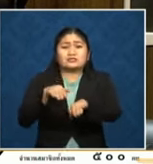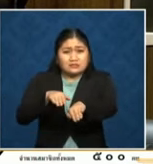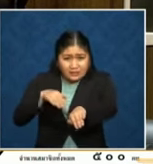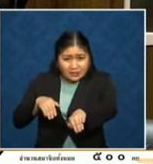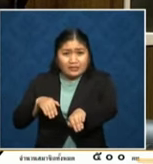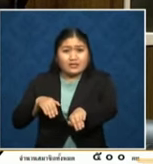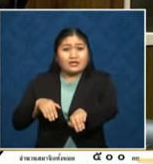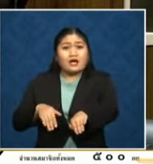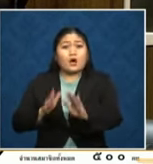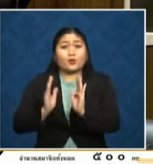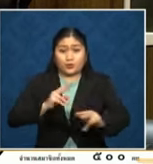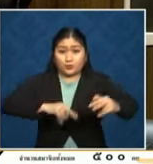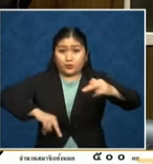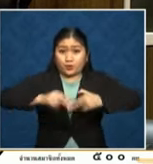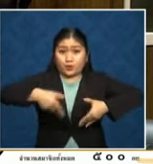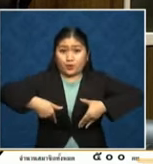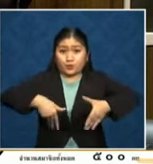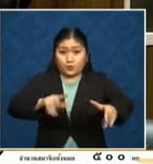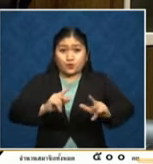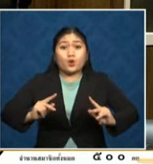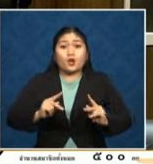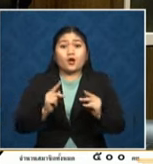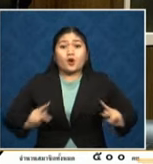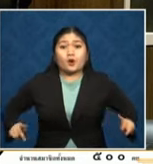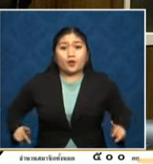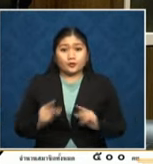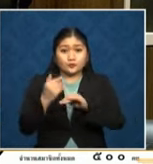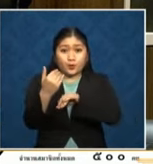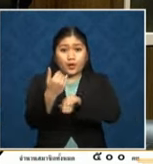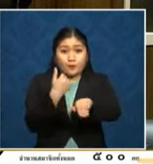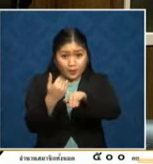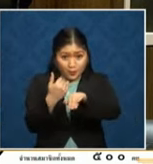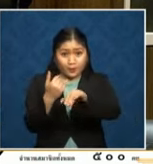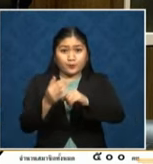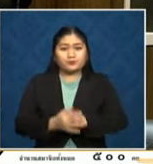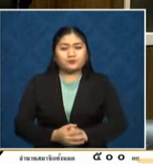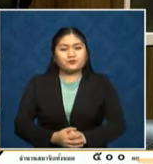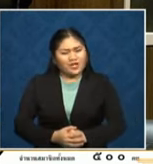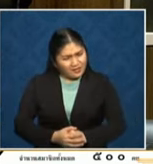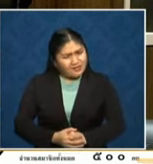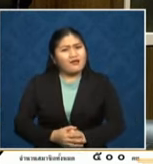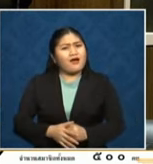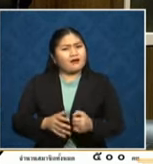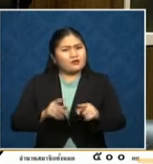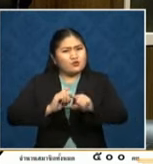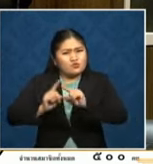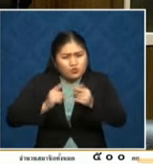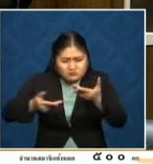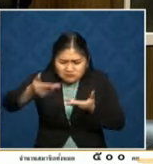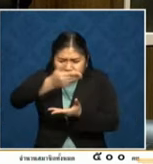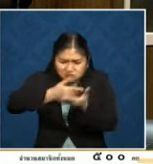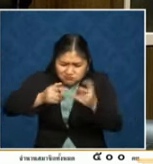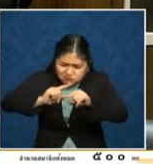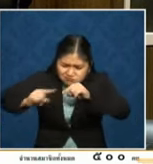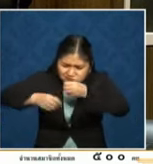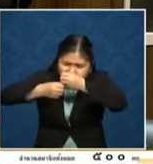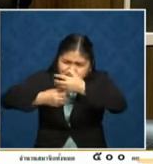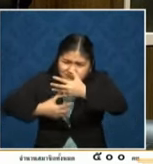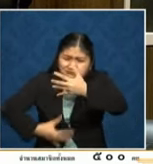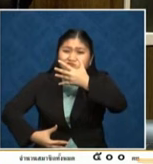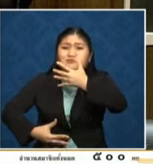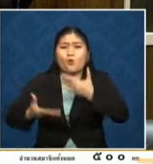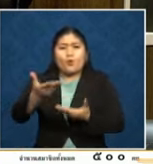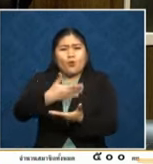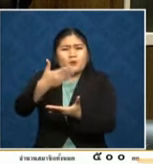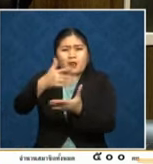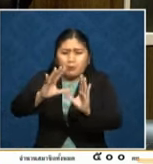คนที่ดูแลคือกรมทางหลวงและกระทรวงคมนาคมครับท่านประธานครับเรื่องหารือทุกเรื่องท่านประธานครับหารือไปแล้ว